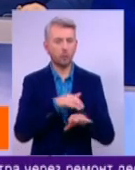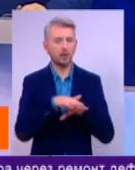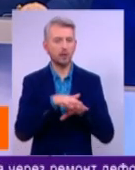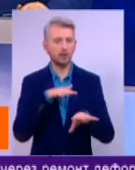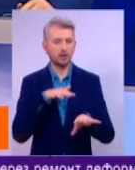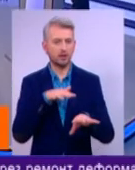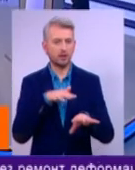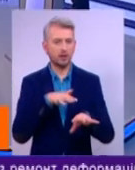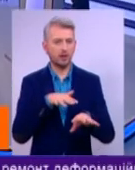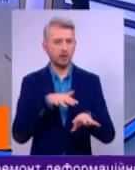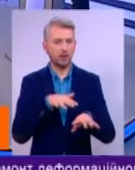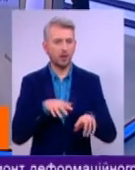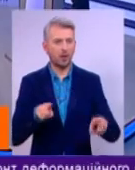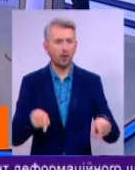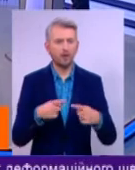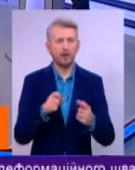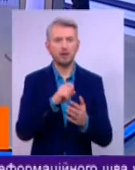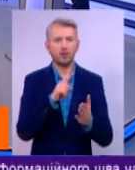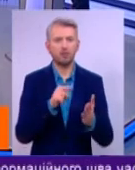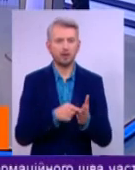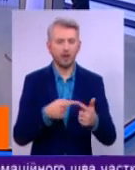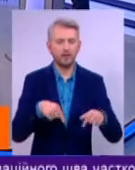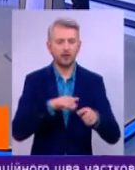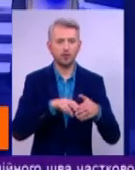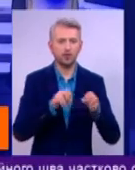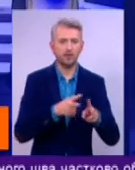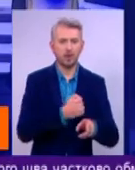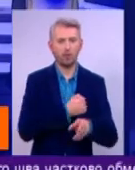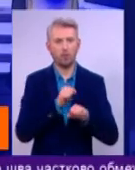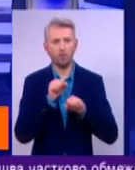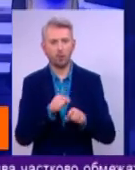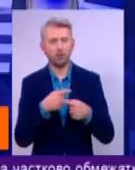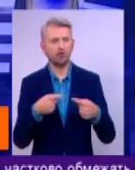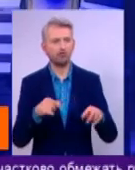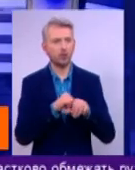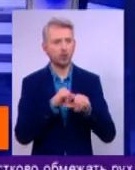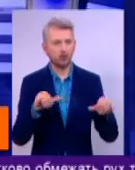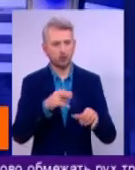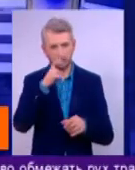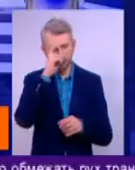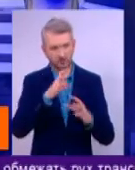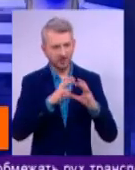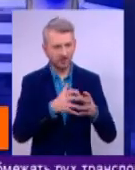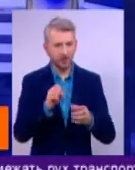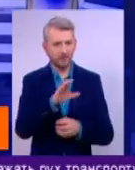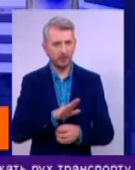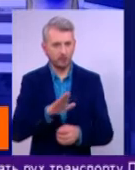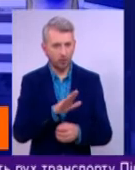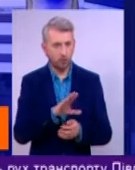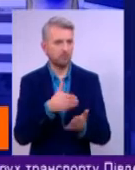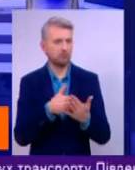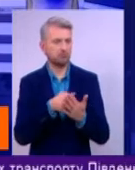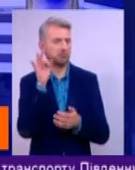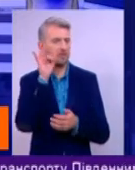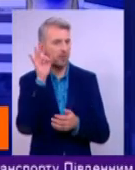Сил, організації питань сектора безпеки і оборони інших розвинутих держав в світі, в Європі, наприклад,